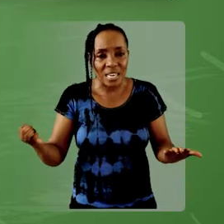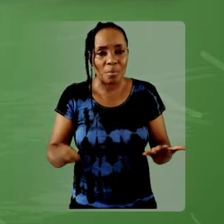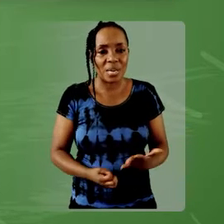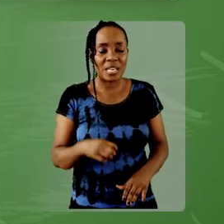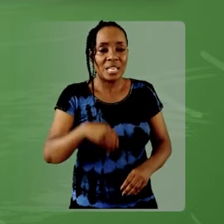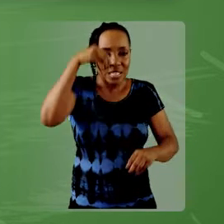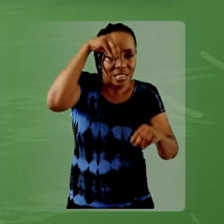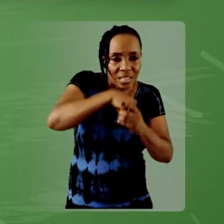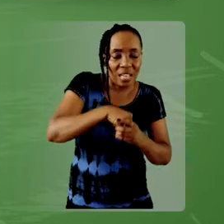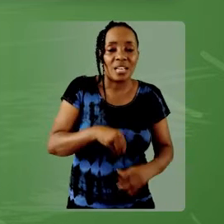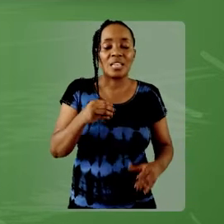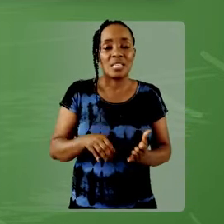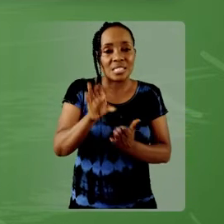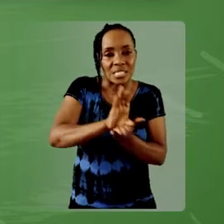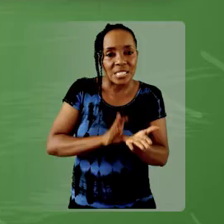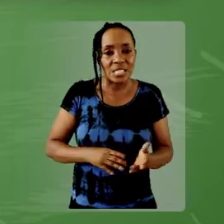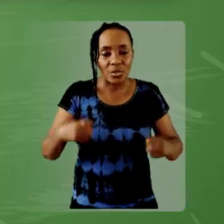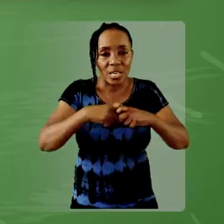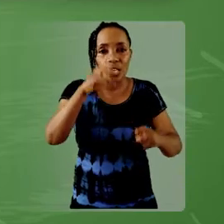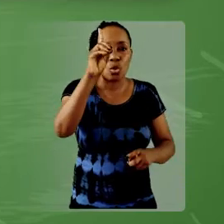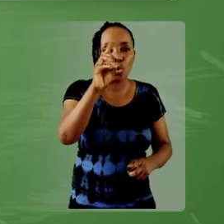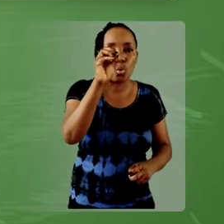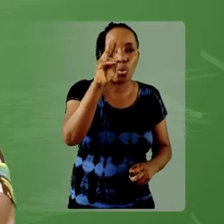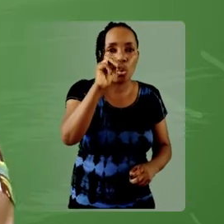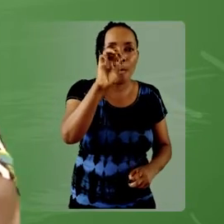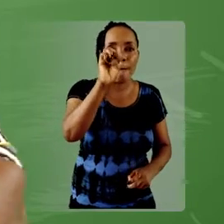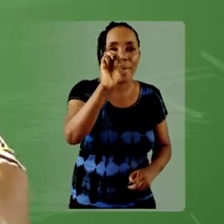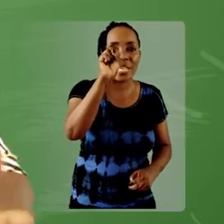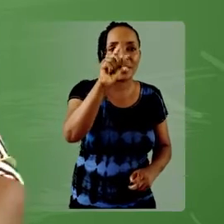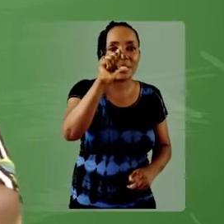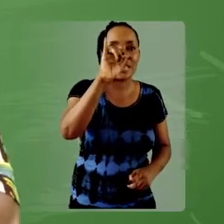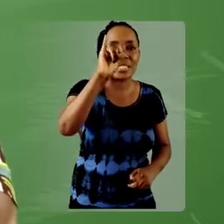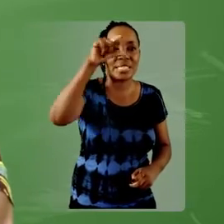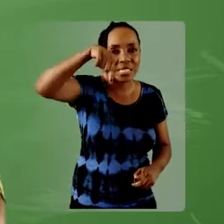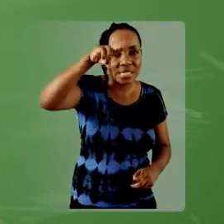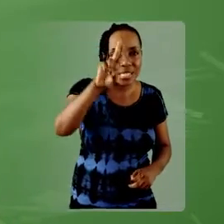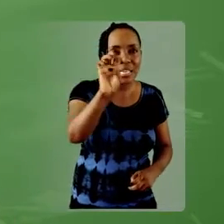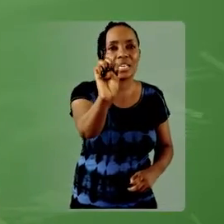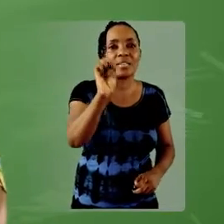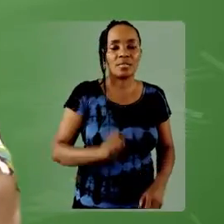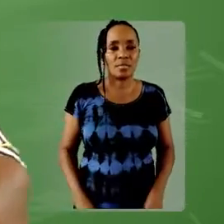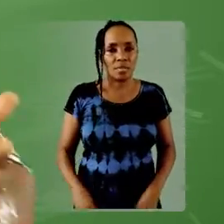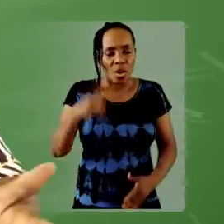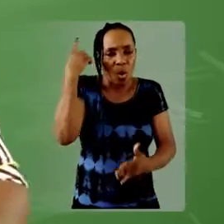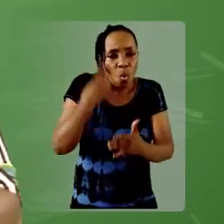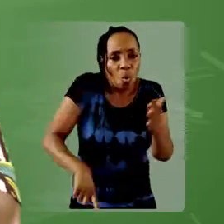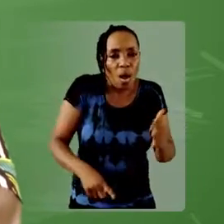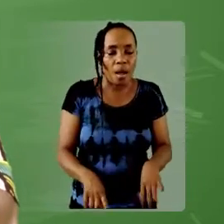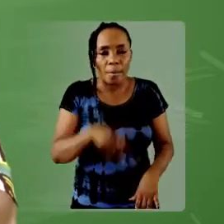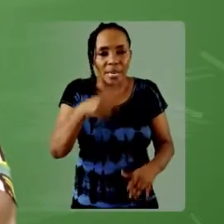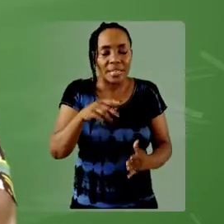qui constituent le circuit électrique domestique. Que se passe-t-il dans cette situation? Monsieur